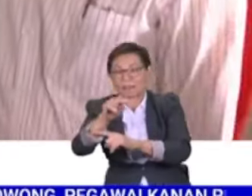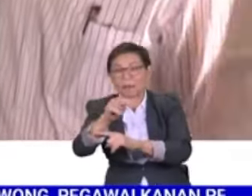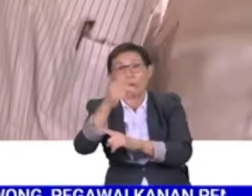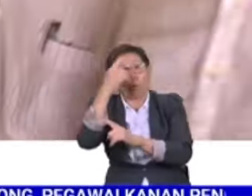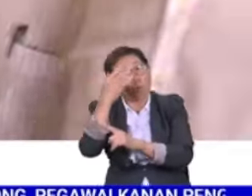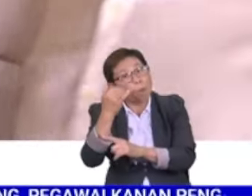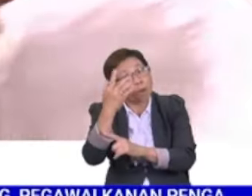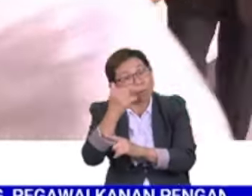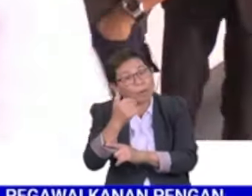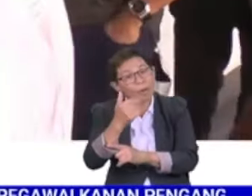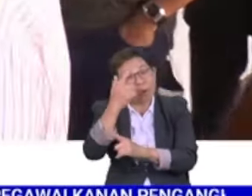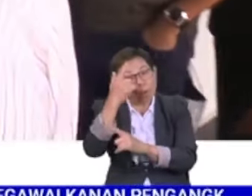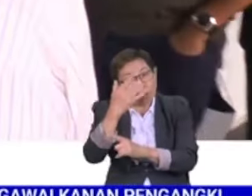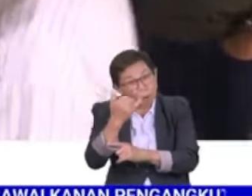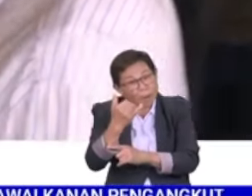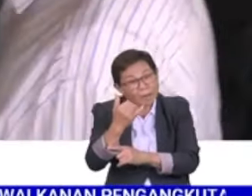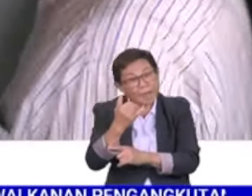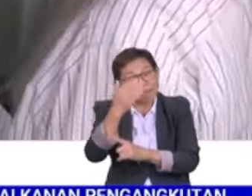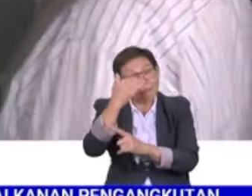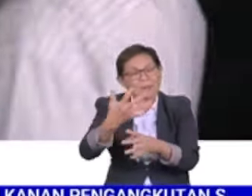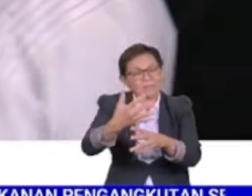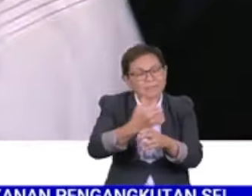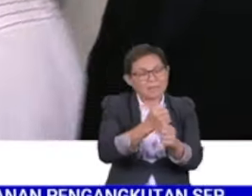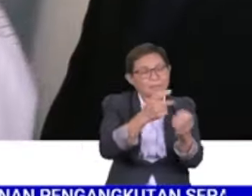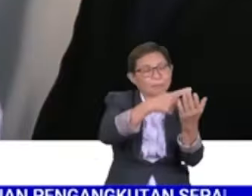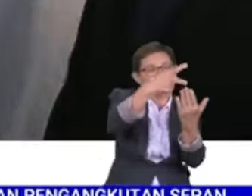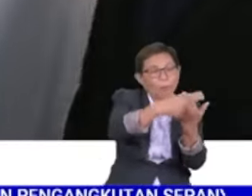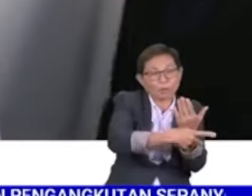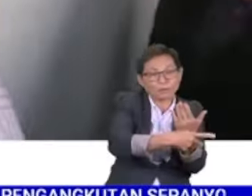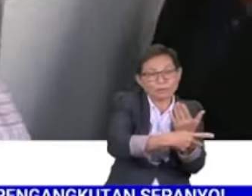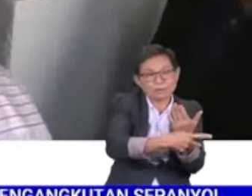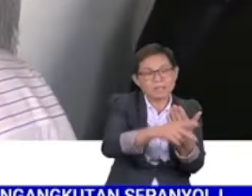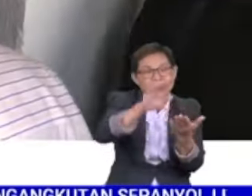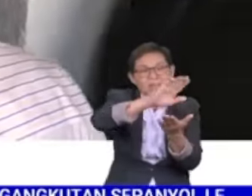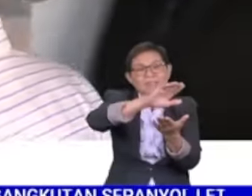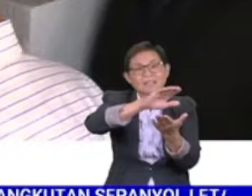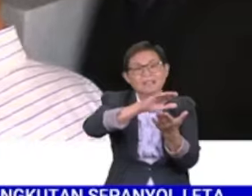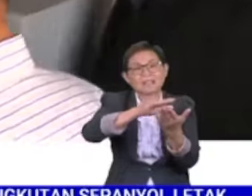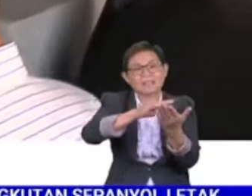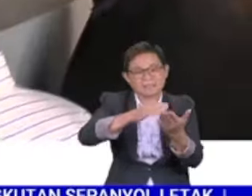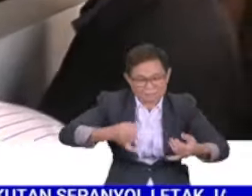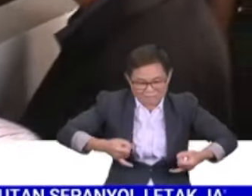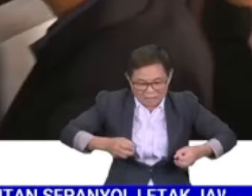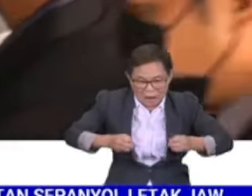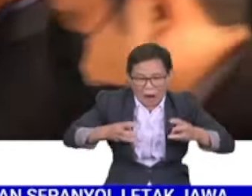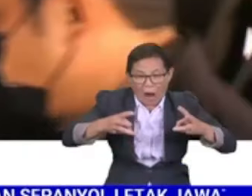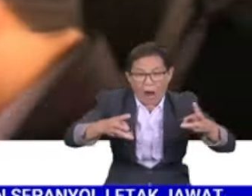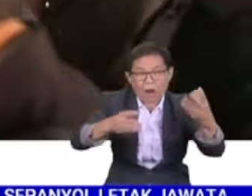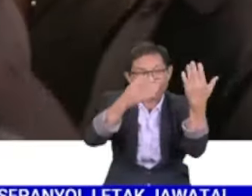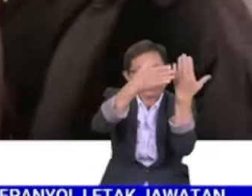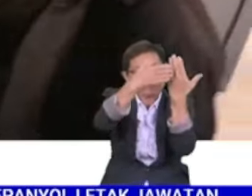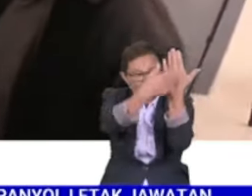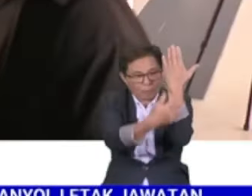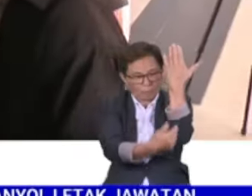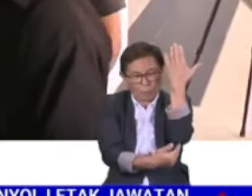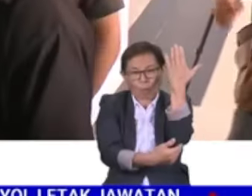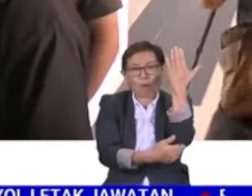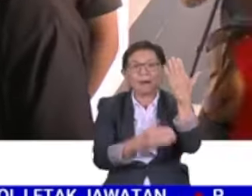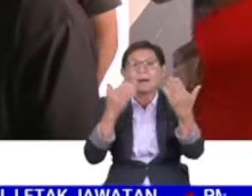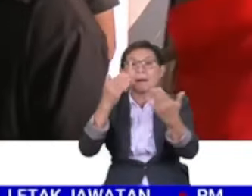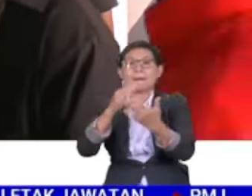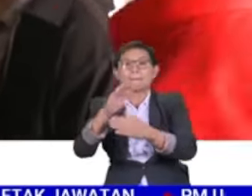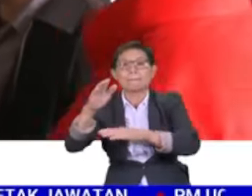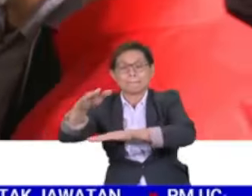sebagai dorongan membantu Nepturis Sdn Bhd mendapatkan projek Central Spine Road serta ke persimpangan Lebuh Raya Pantai